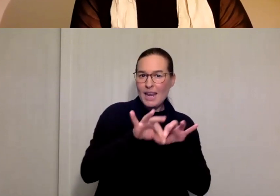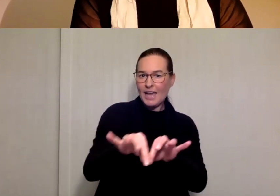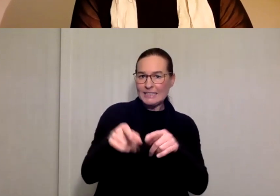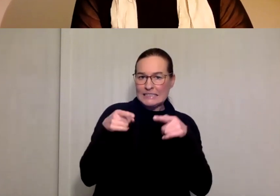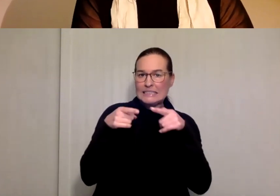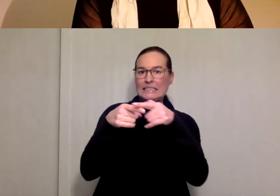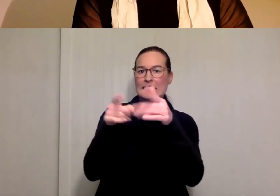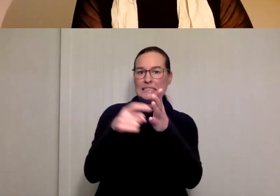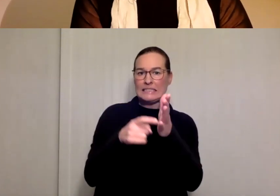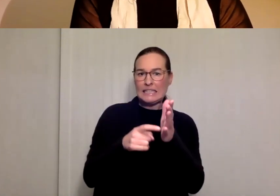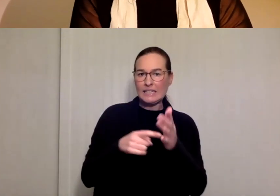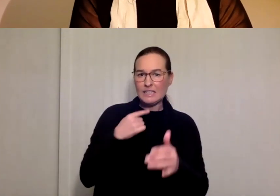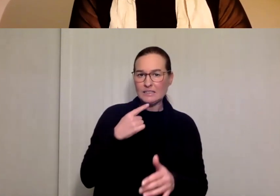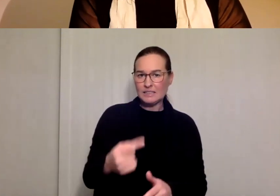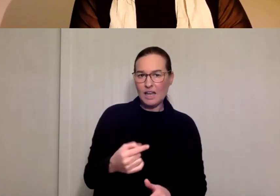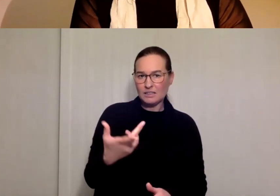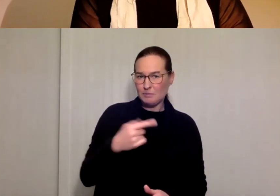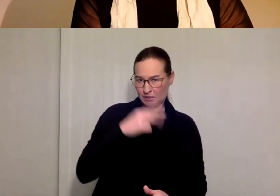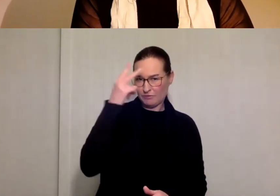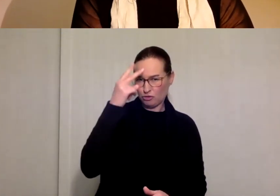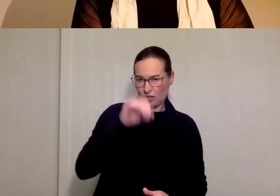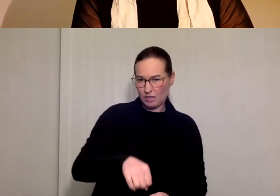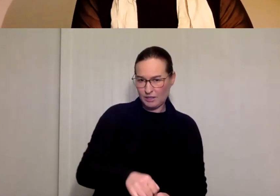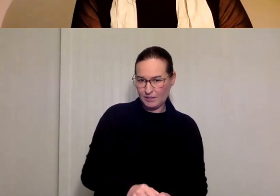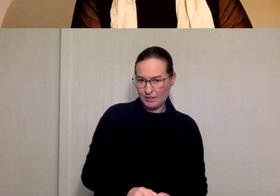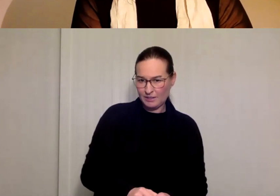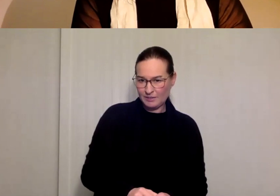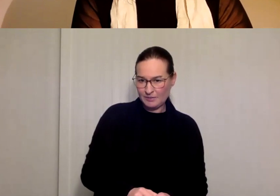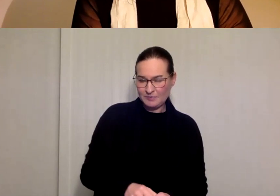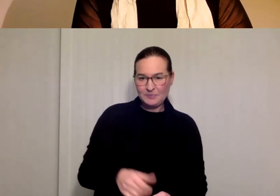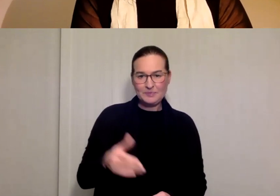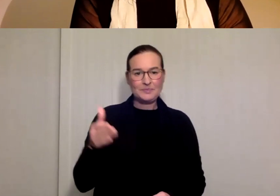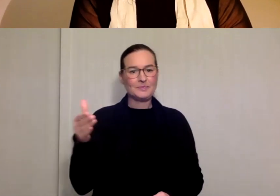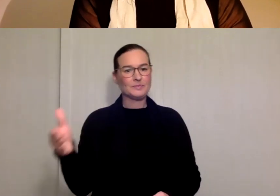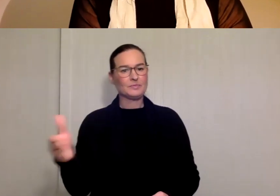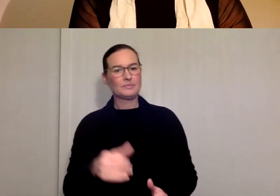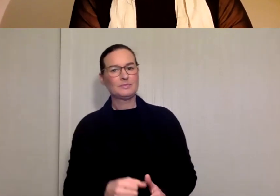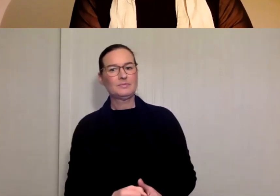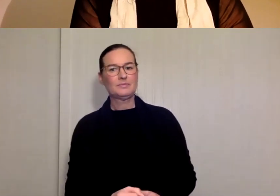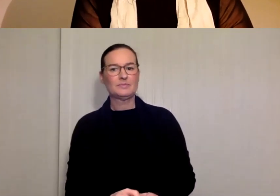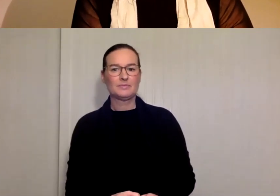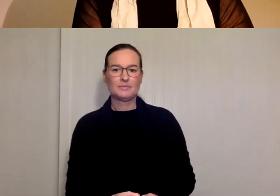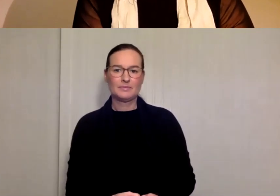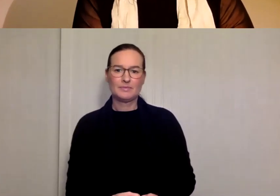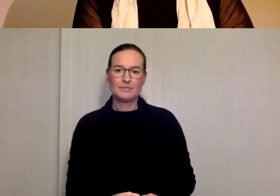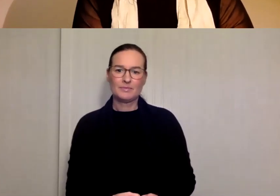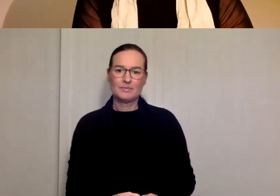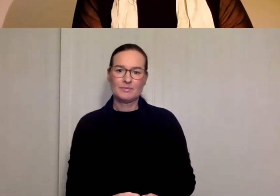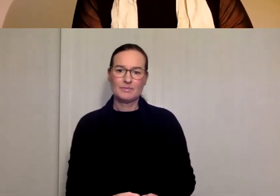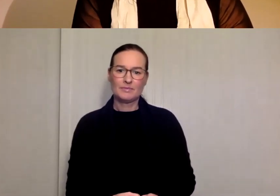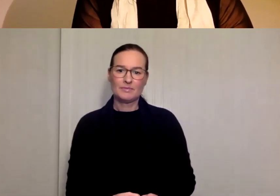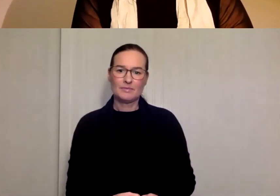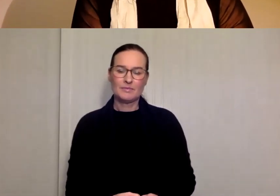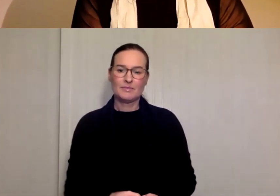Zielkriterien benennen, damit es nachvollziehbar wird? Ich glaube, das würde ich vollständig akzeptieren, wie Sie das sagen, Frau